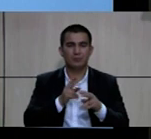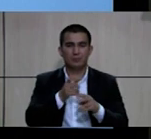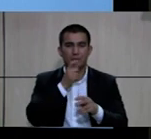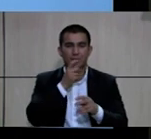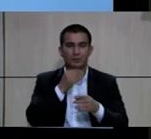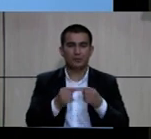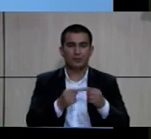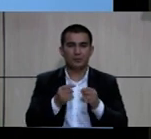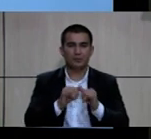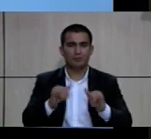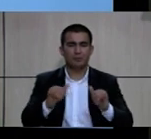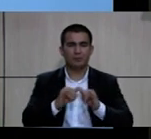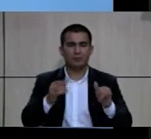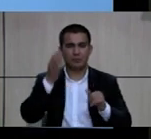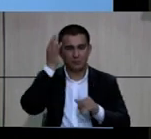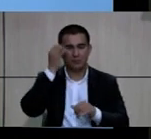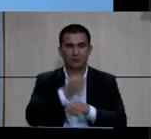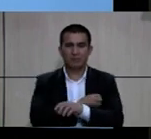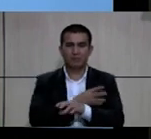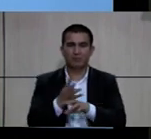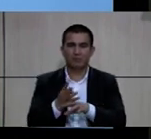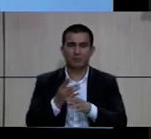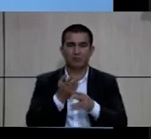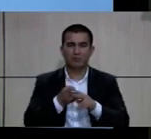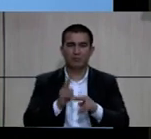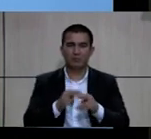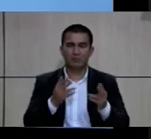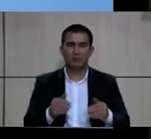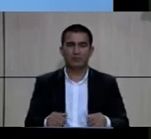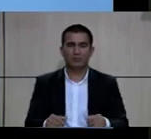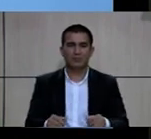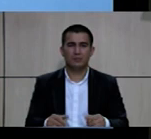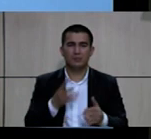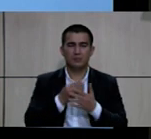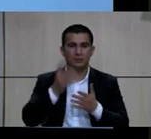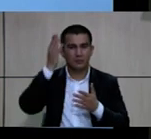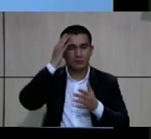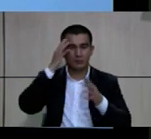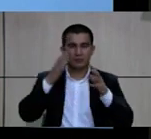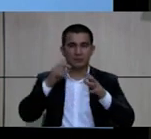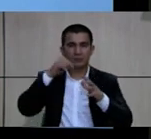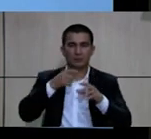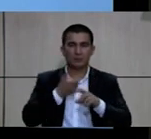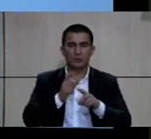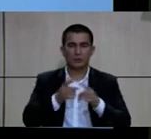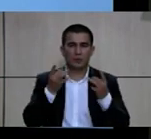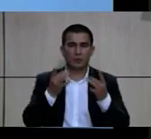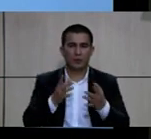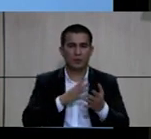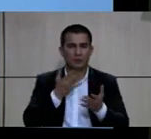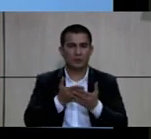Bularning tanasi jun va qillar bilan qoplangan. Bosh miyasi sodda